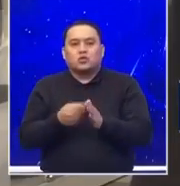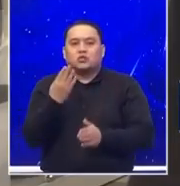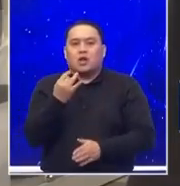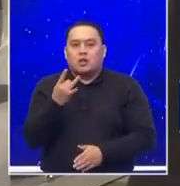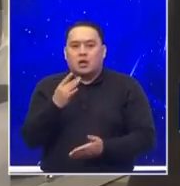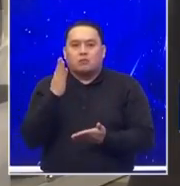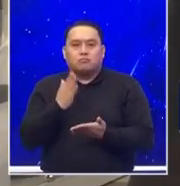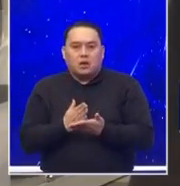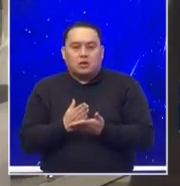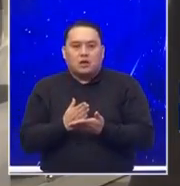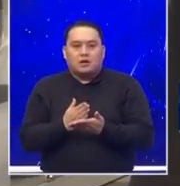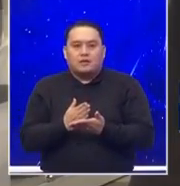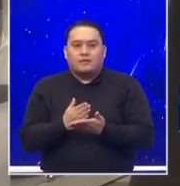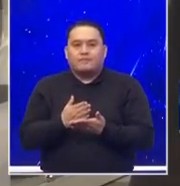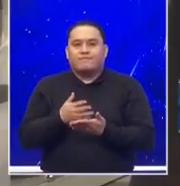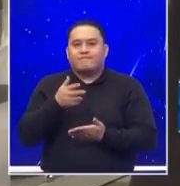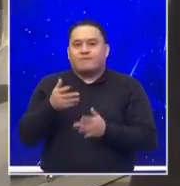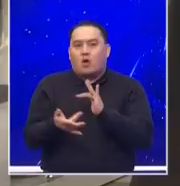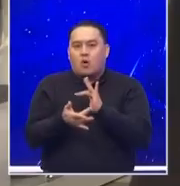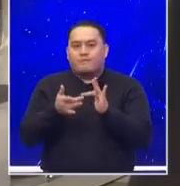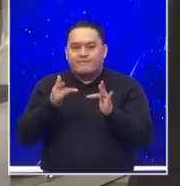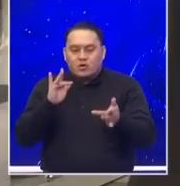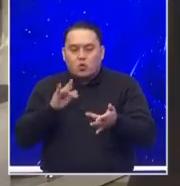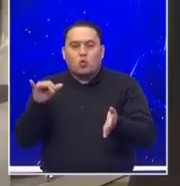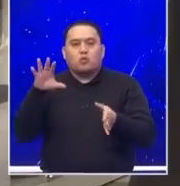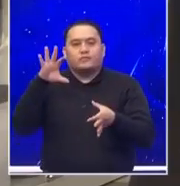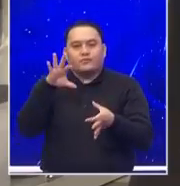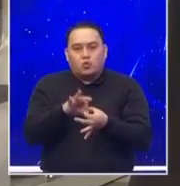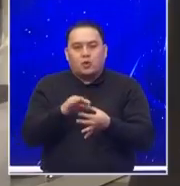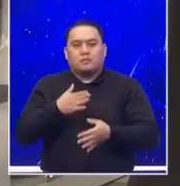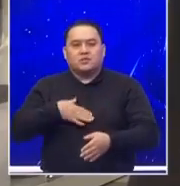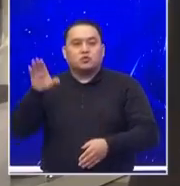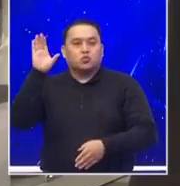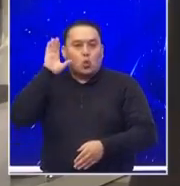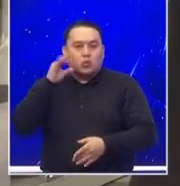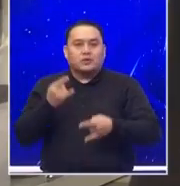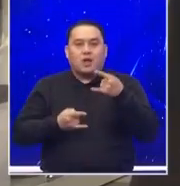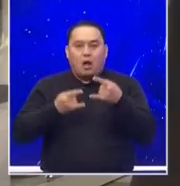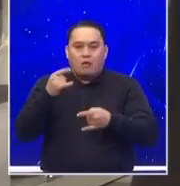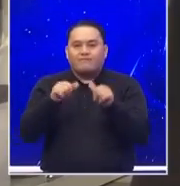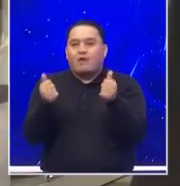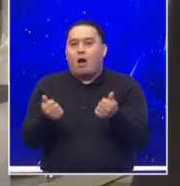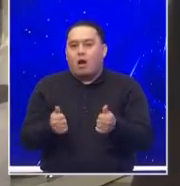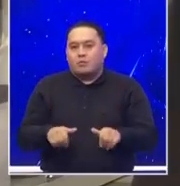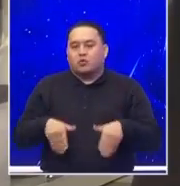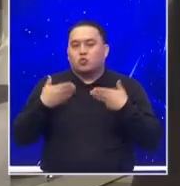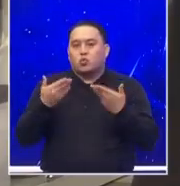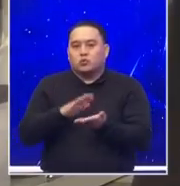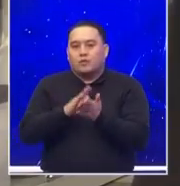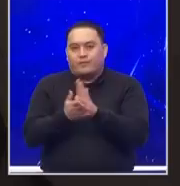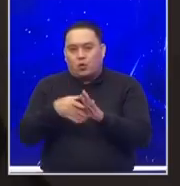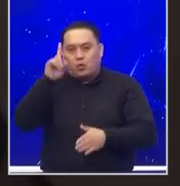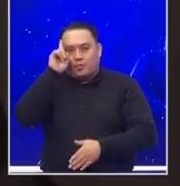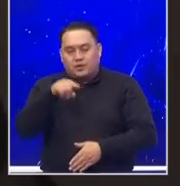да бар, мынау бейне әлеуметтік желілерді қосып отырмыз. Кәдімгі біздің тыңдаушылар телеарнаның форматында жағдайда да өздерінің көріп